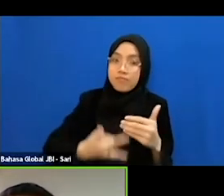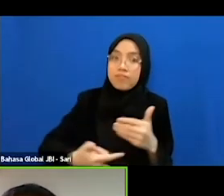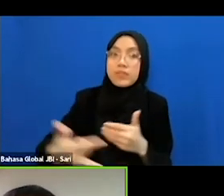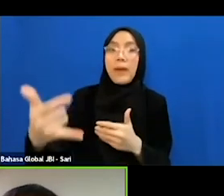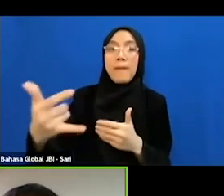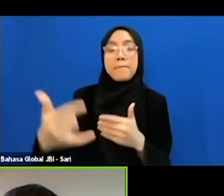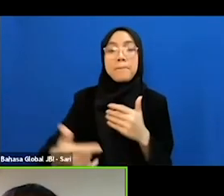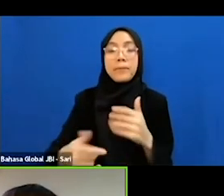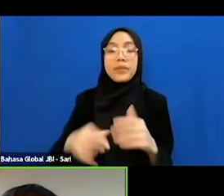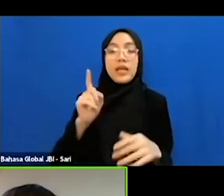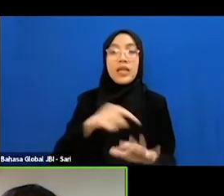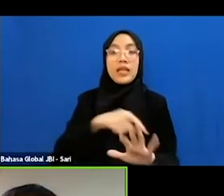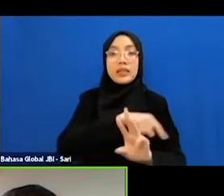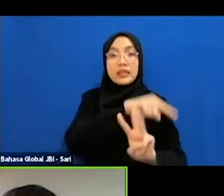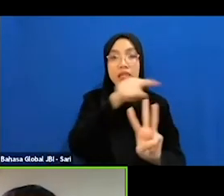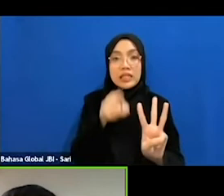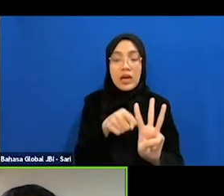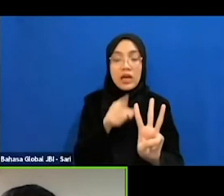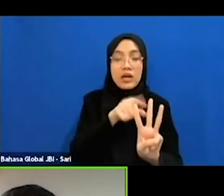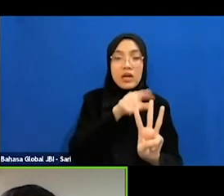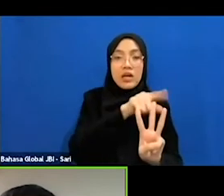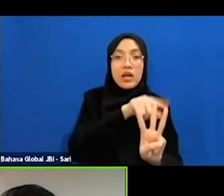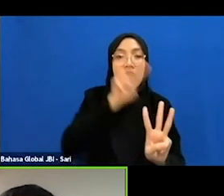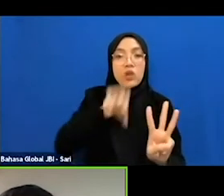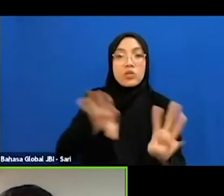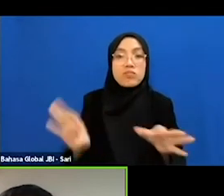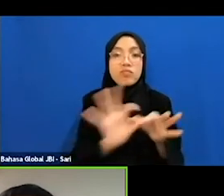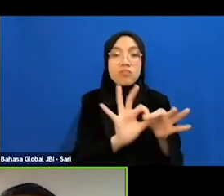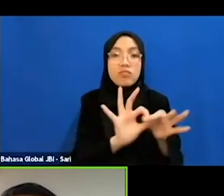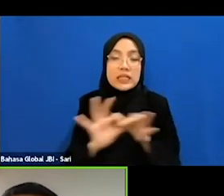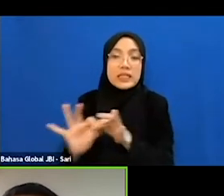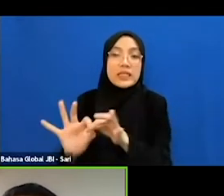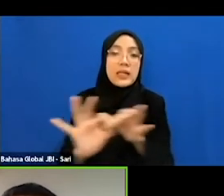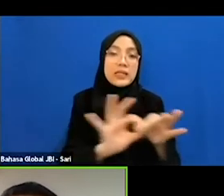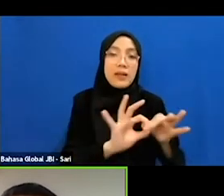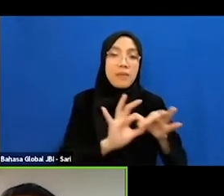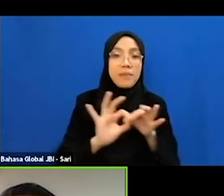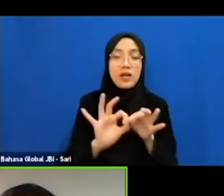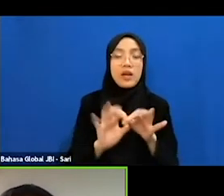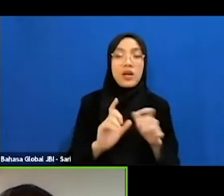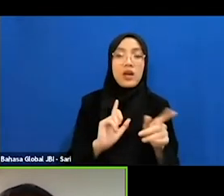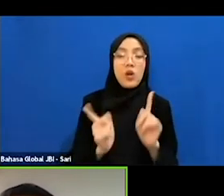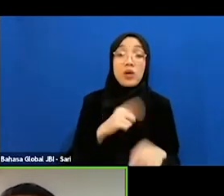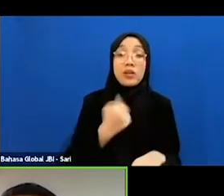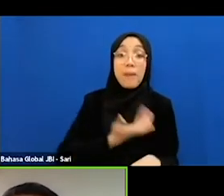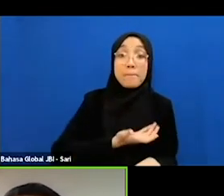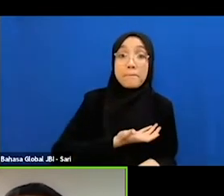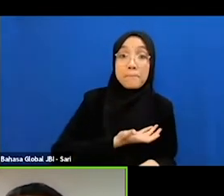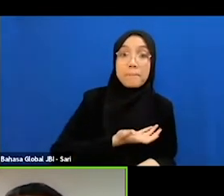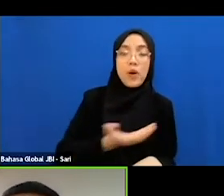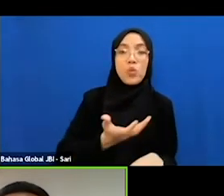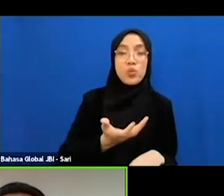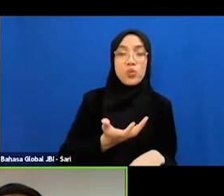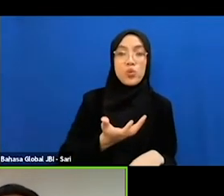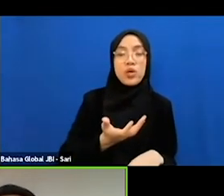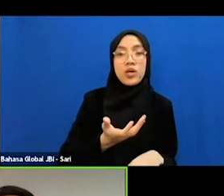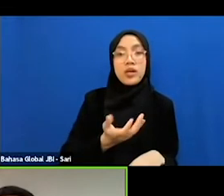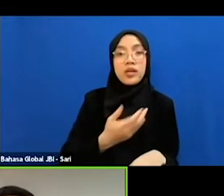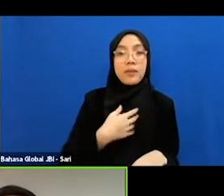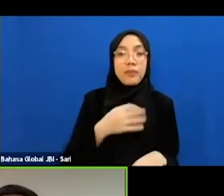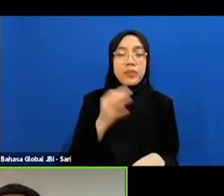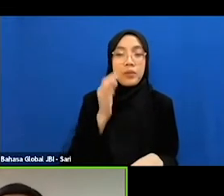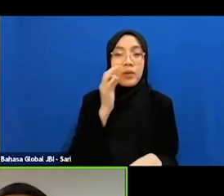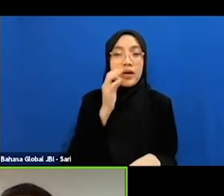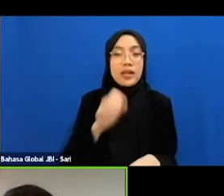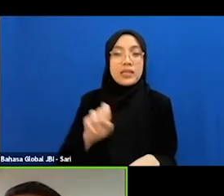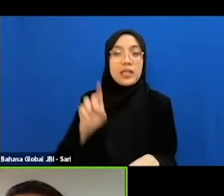dilakukan dari tiga pihak itu tripartit itu harus bekerja bersama-sama kalau kita ingin salah satu mohon maaf